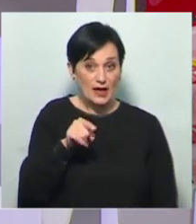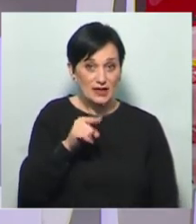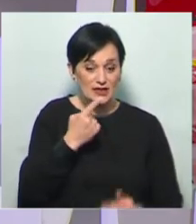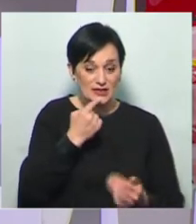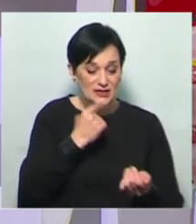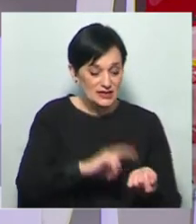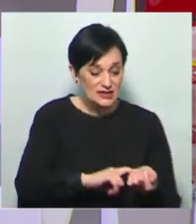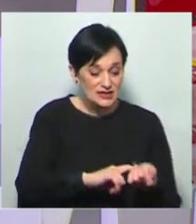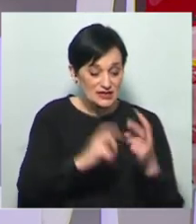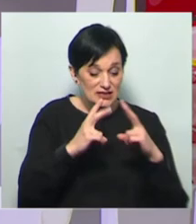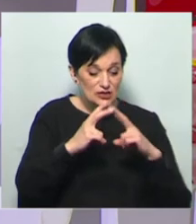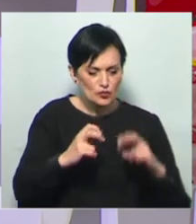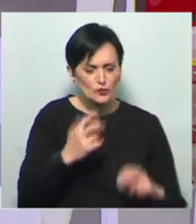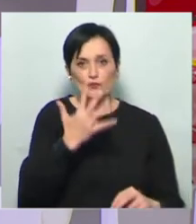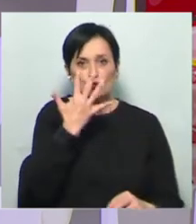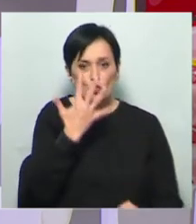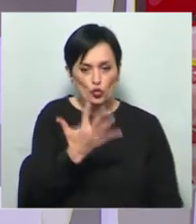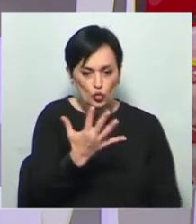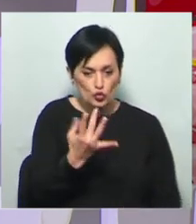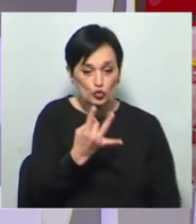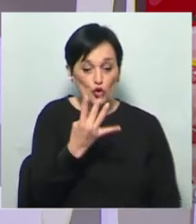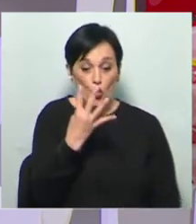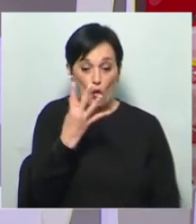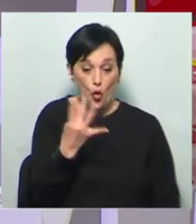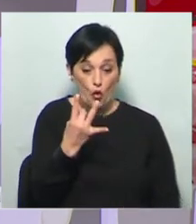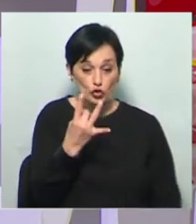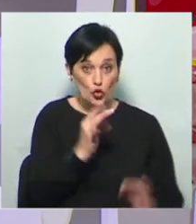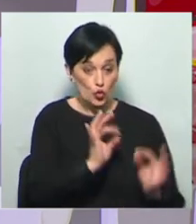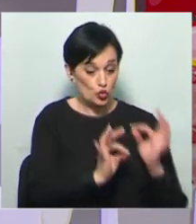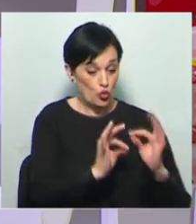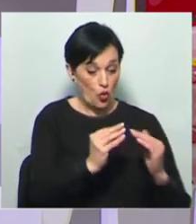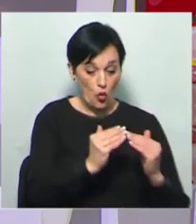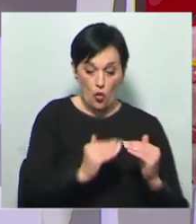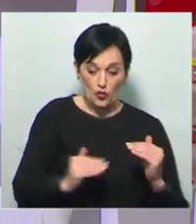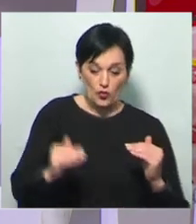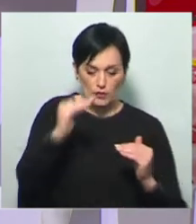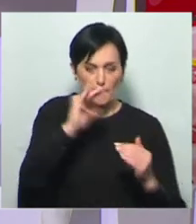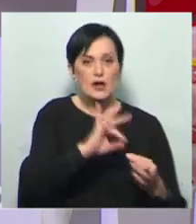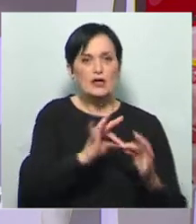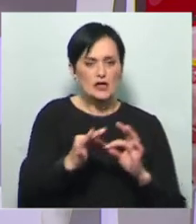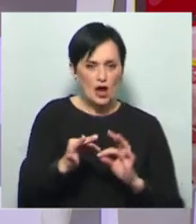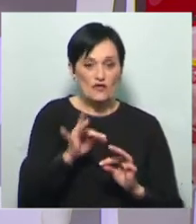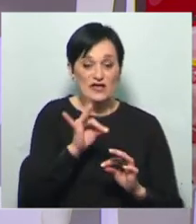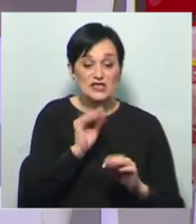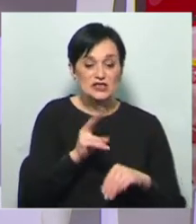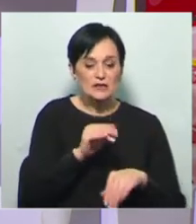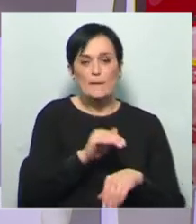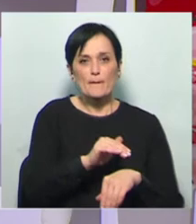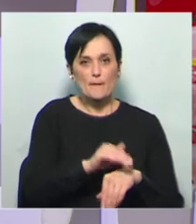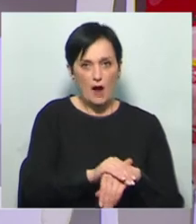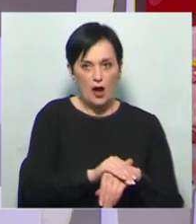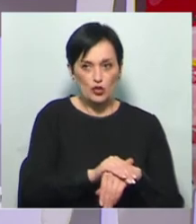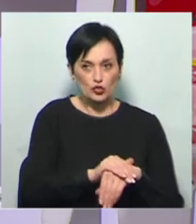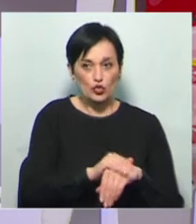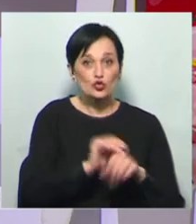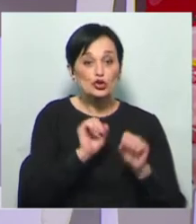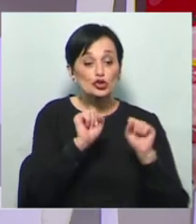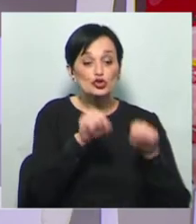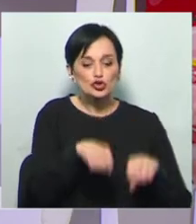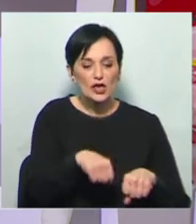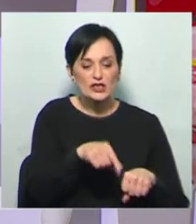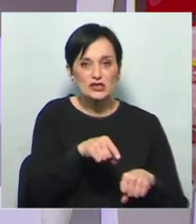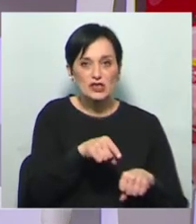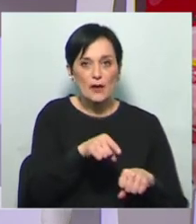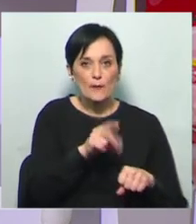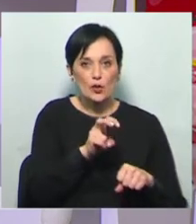დედიმერი, 5ჯერ და 4ჯერ აღემატება ნორმას და გარკვეული რისკ ფაქტორი არის ასეთ პირობებში ამბულატორულად პაციენტებში, ესთან შეიძლება